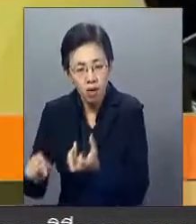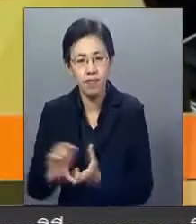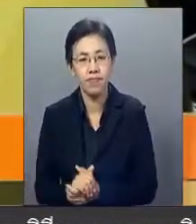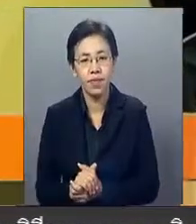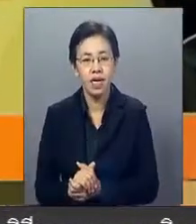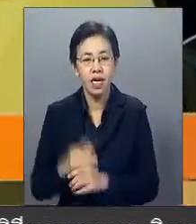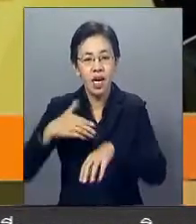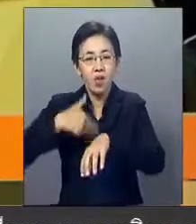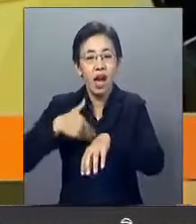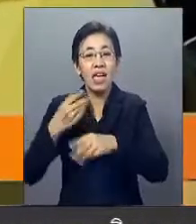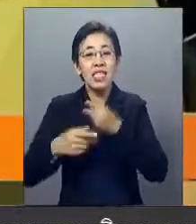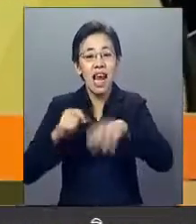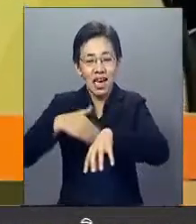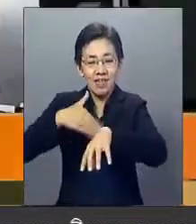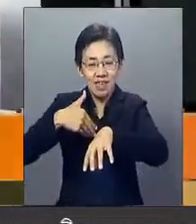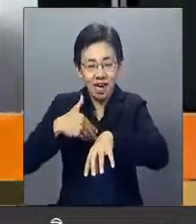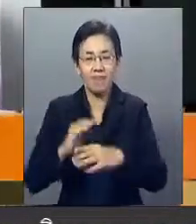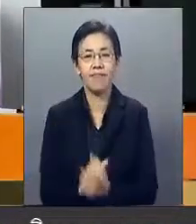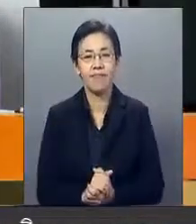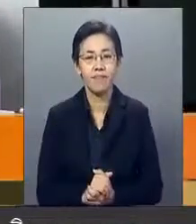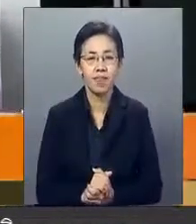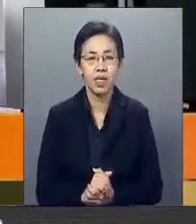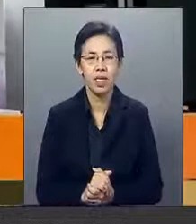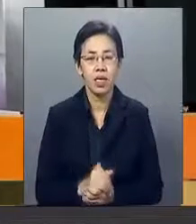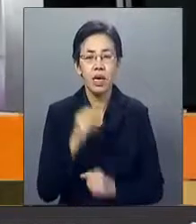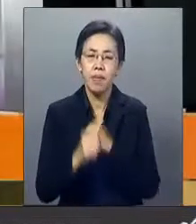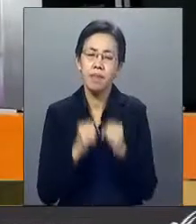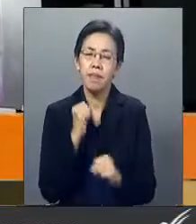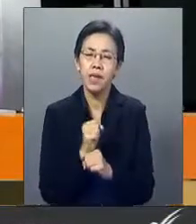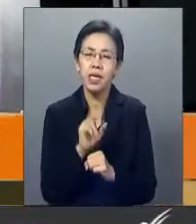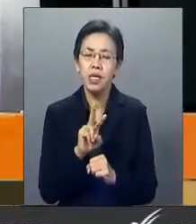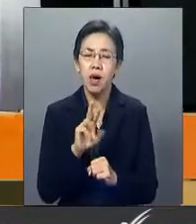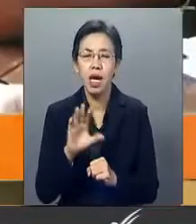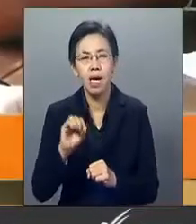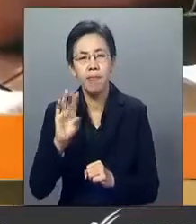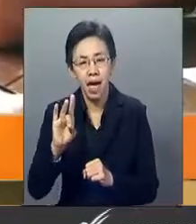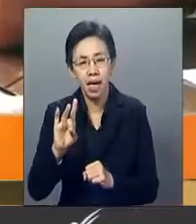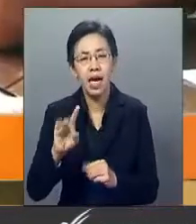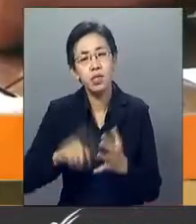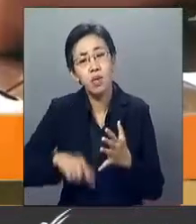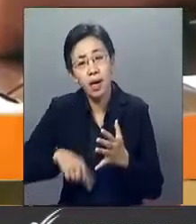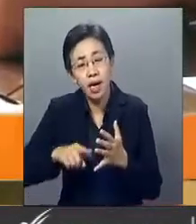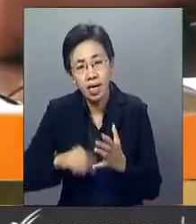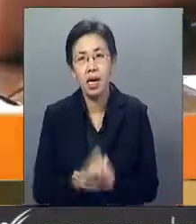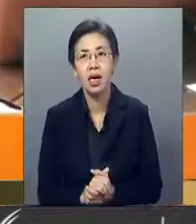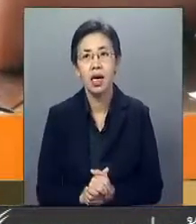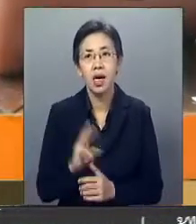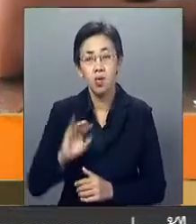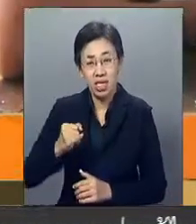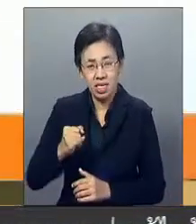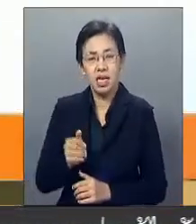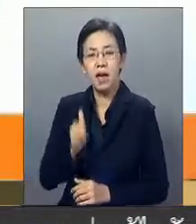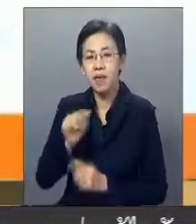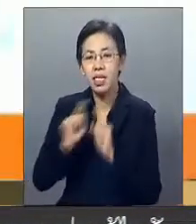ดเทศบาลนครตรังทั้งนี้เมื่อปลายปี2558นายวิจิตรเข้าร้องขอความเป็นธรรมกับศูนย์ดำรงธรรมจังหวัด